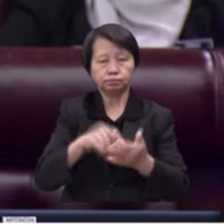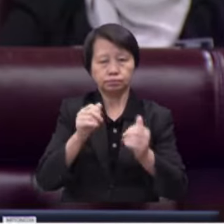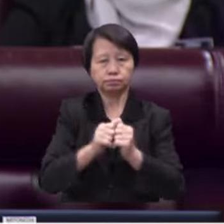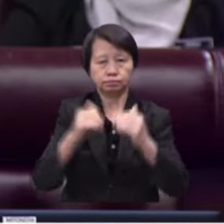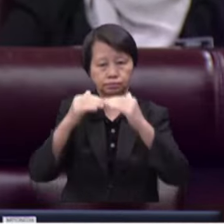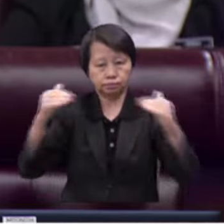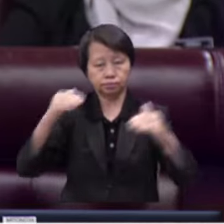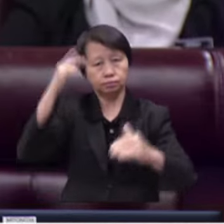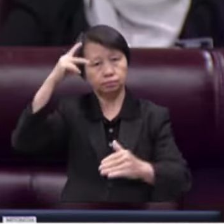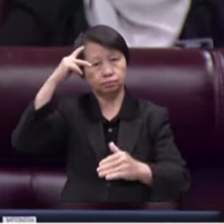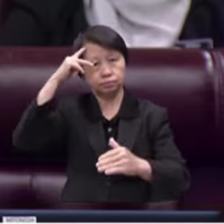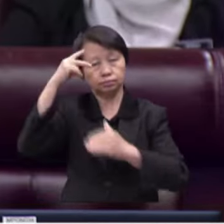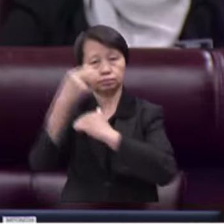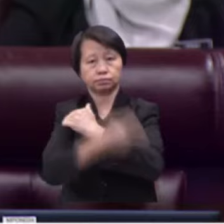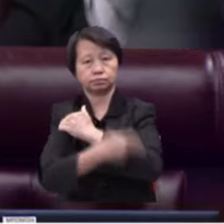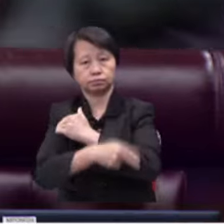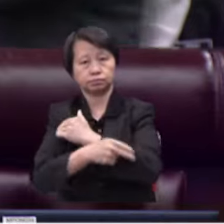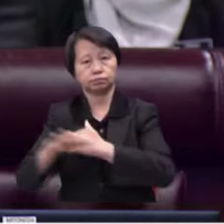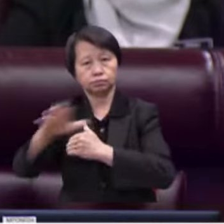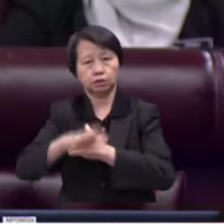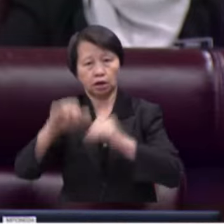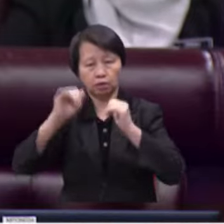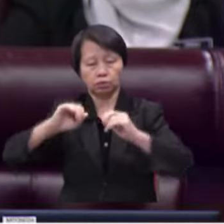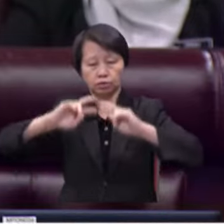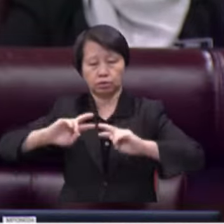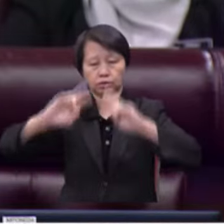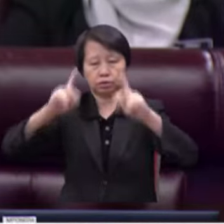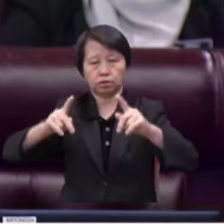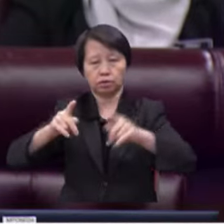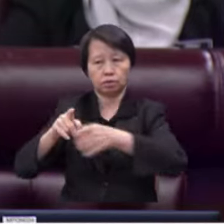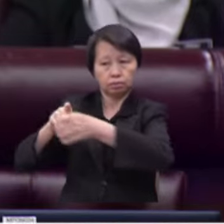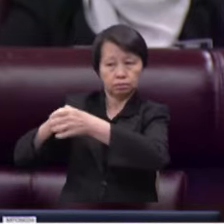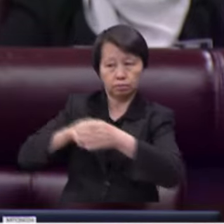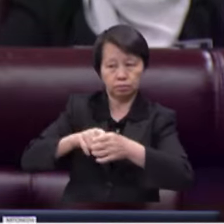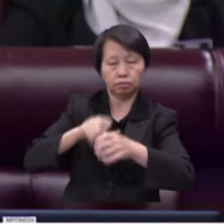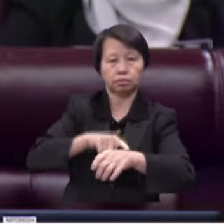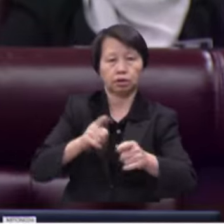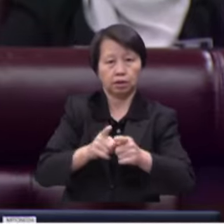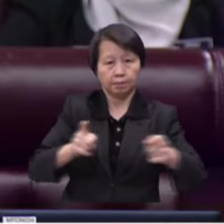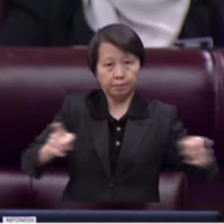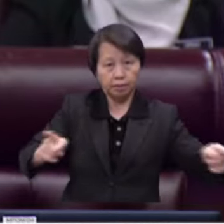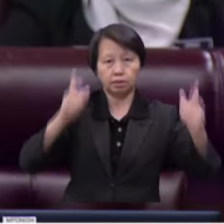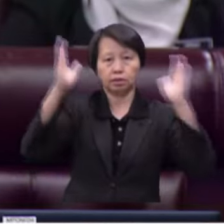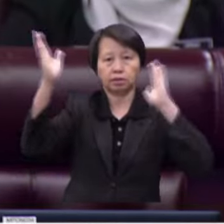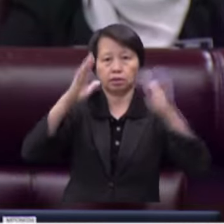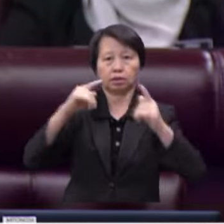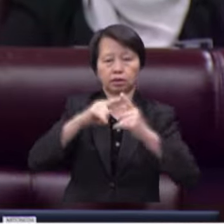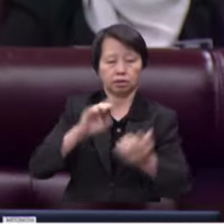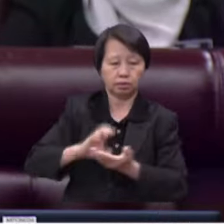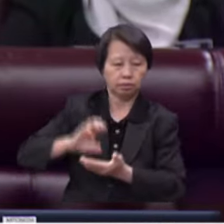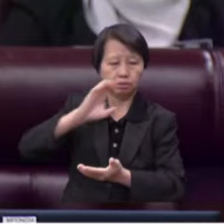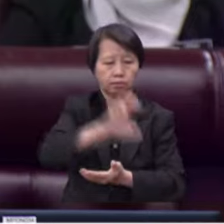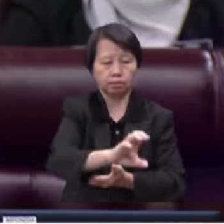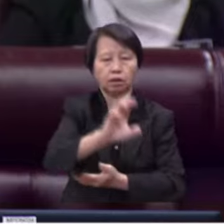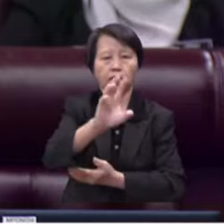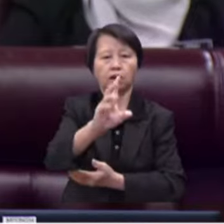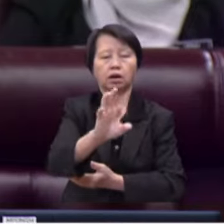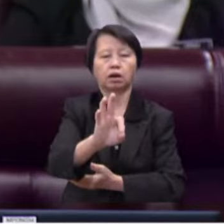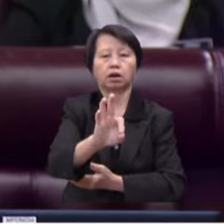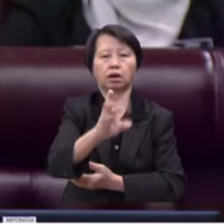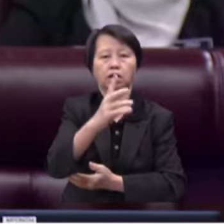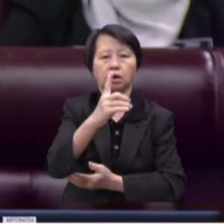dengan kestabilan politik negara dijangkau dapat meningkatkan daya tarikkan jangka panjang melise kepada Pelabuhan langsung asing